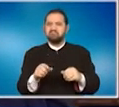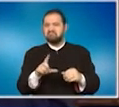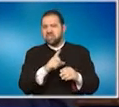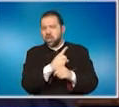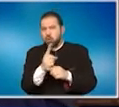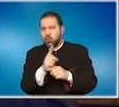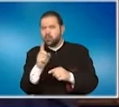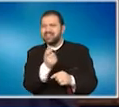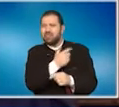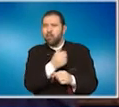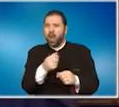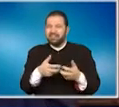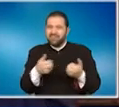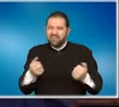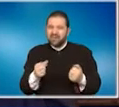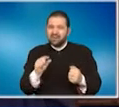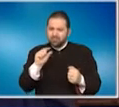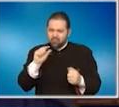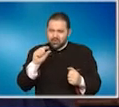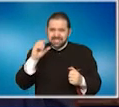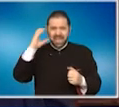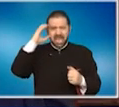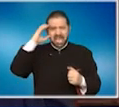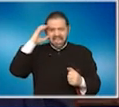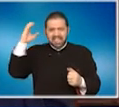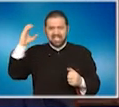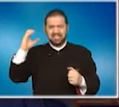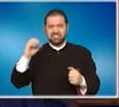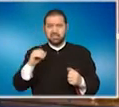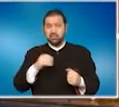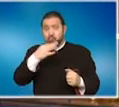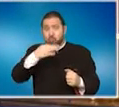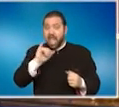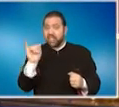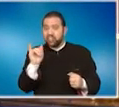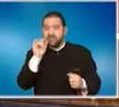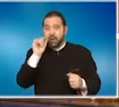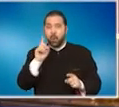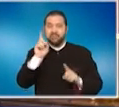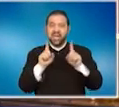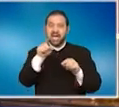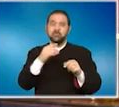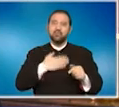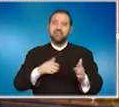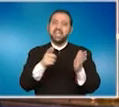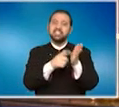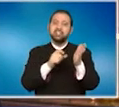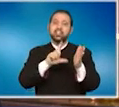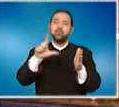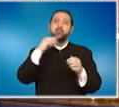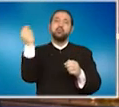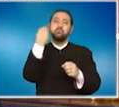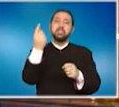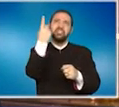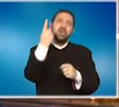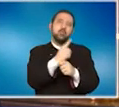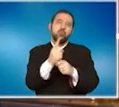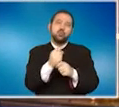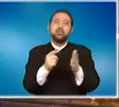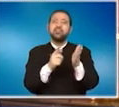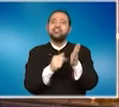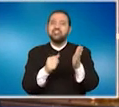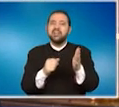fără minima credință prin care... Deci, chiar spunea cineva că dacă tu vrei să ceri lui Dumnezeu ceva,